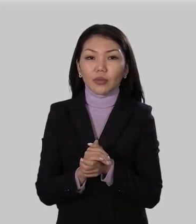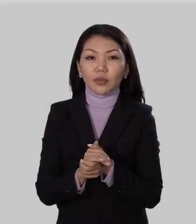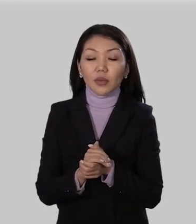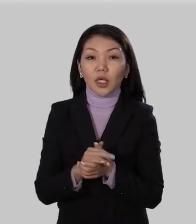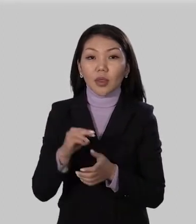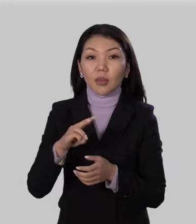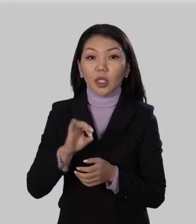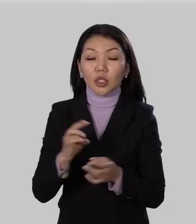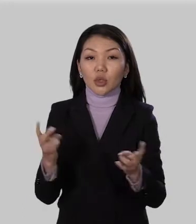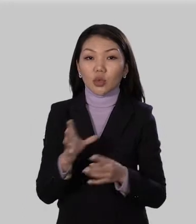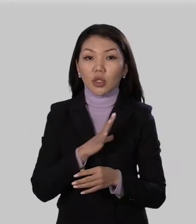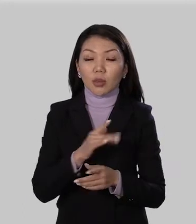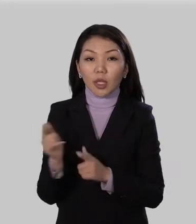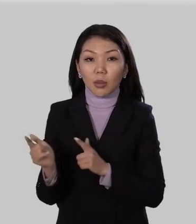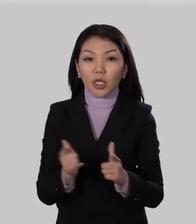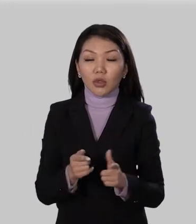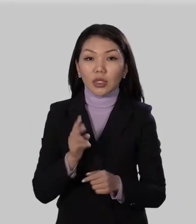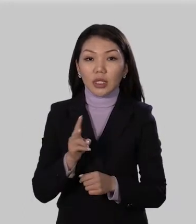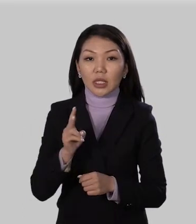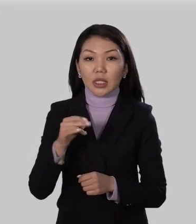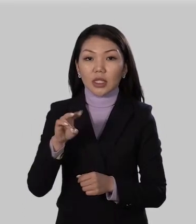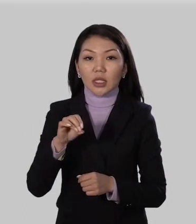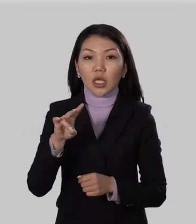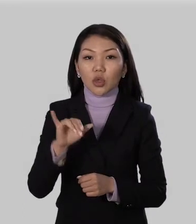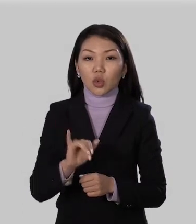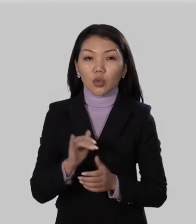было подготовиться к диктанту.